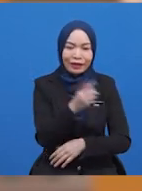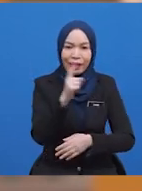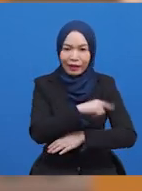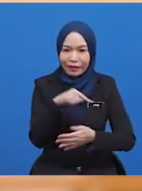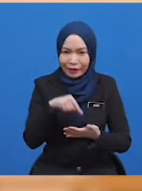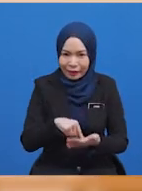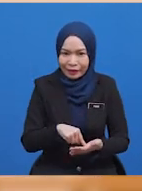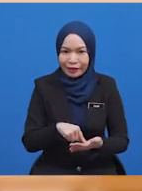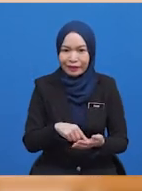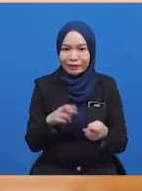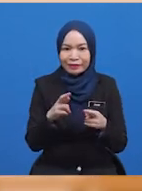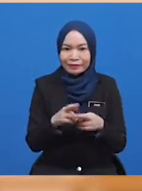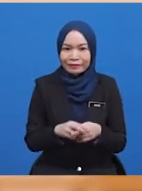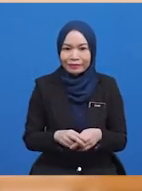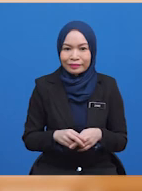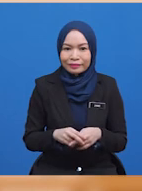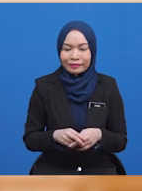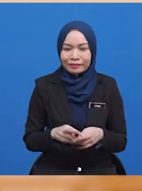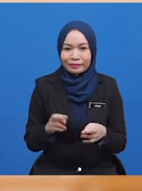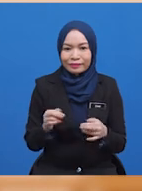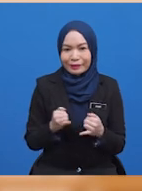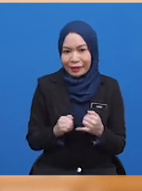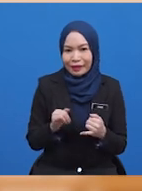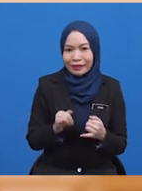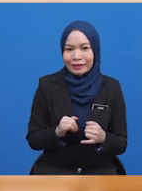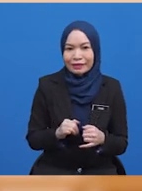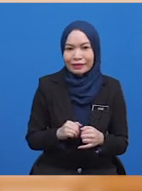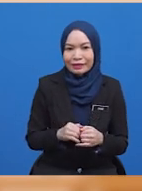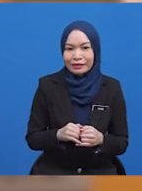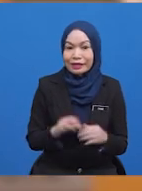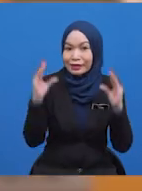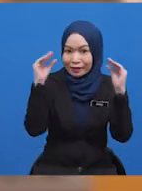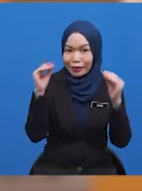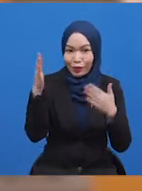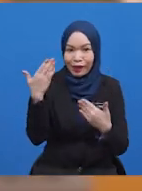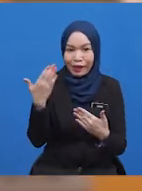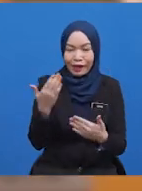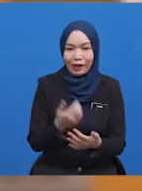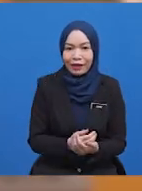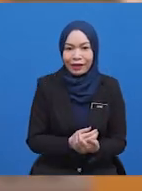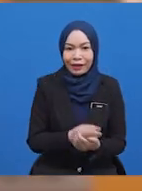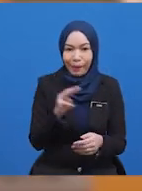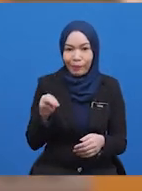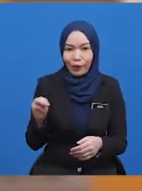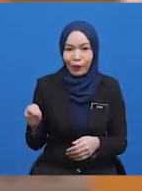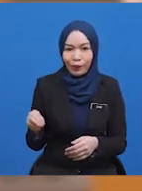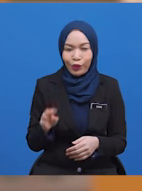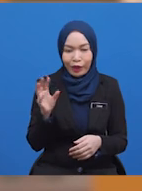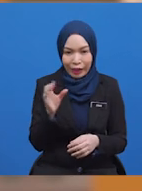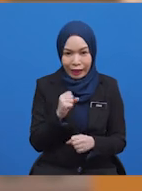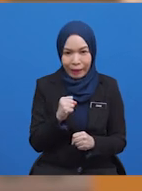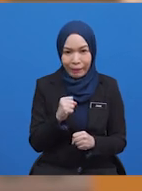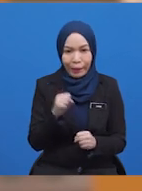hari ini sebagai rumusan bagi pembelajaran kita pada hari ini chegou berharap agar murid-murid